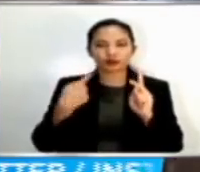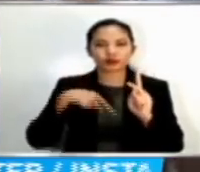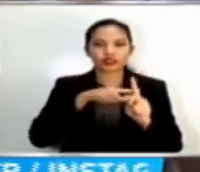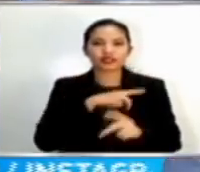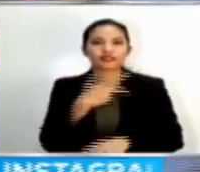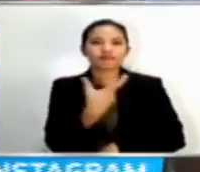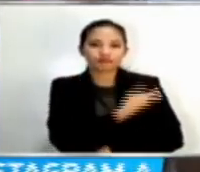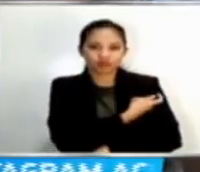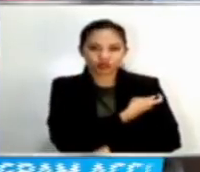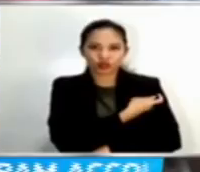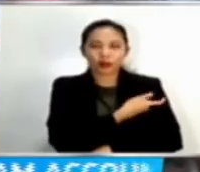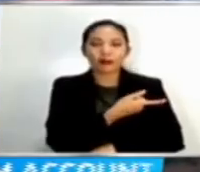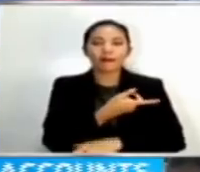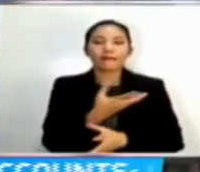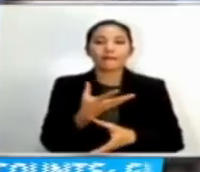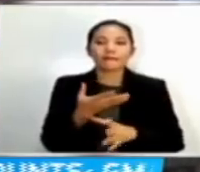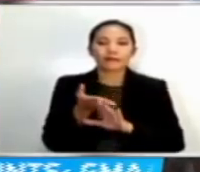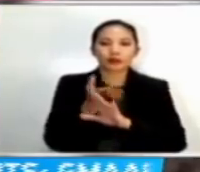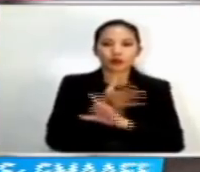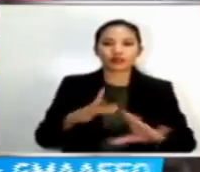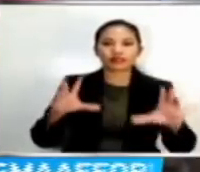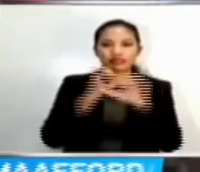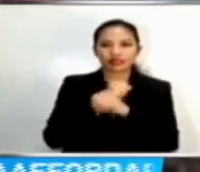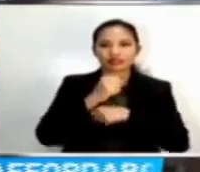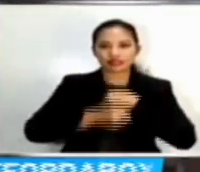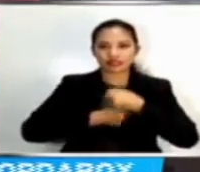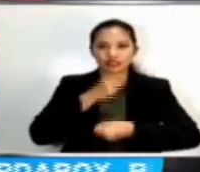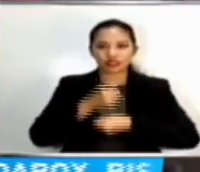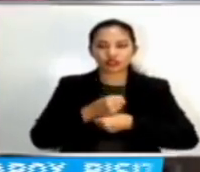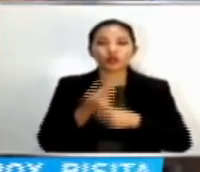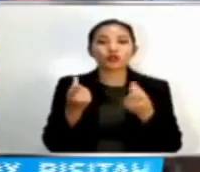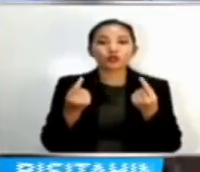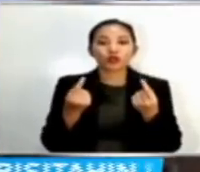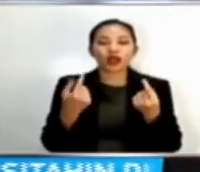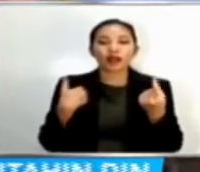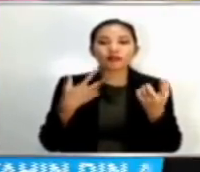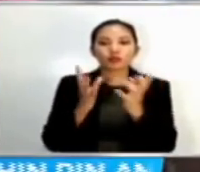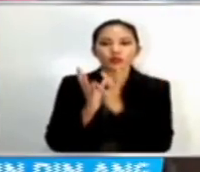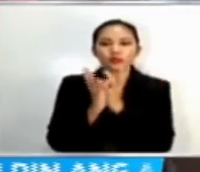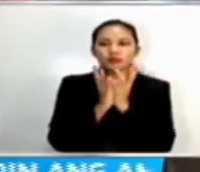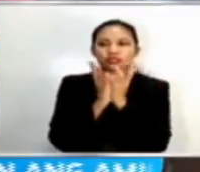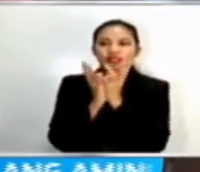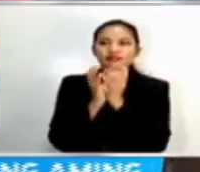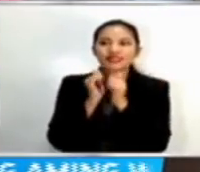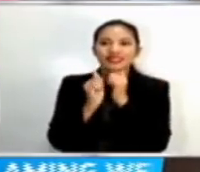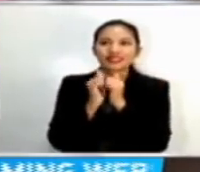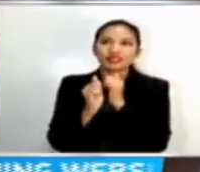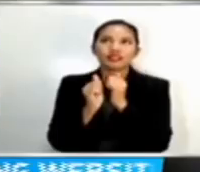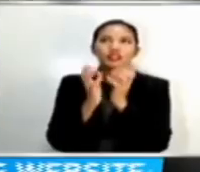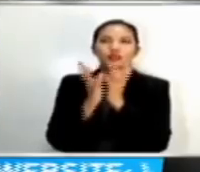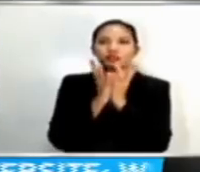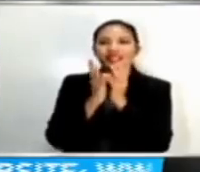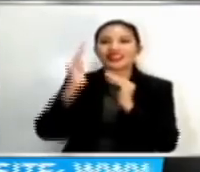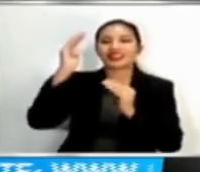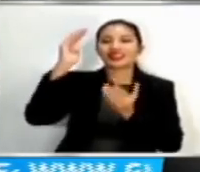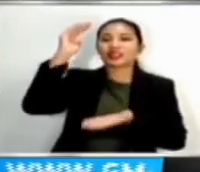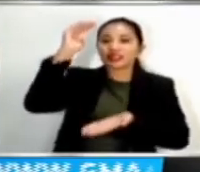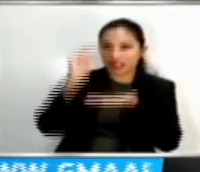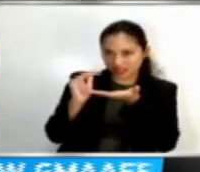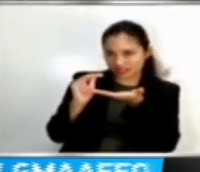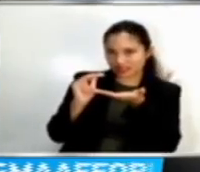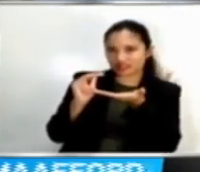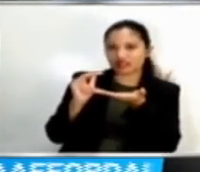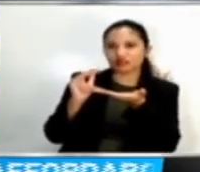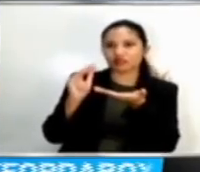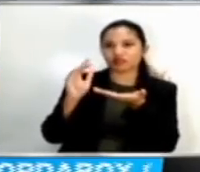herd containment. So hindi herd immunity, pero containment, parang ma-re-reduce yung risk mm-hmm. na magkaroon ng